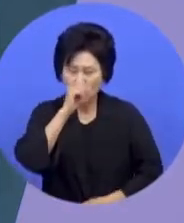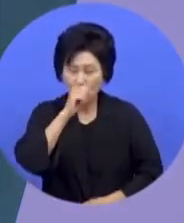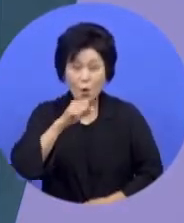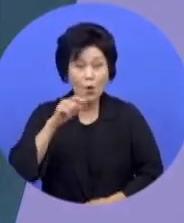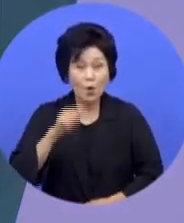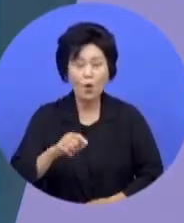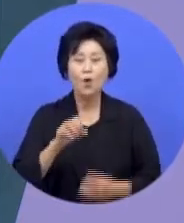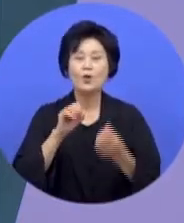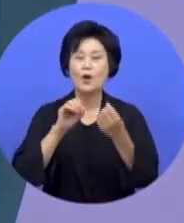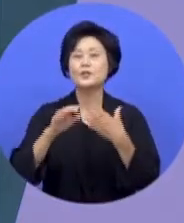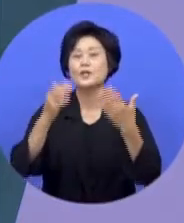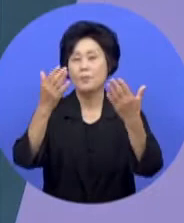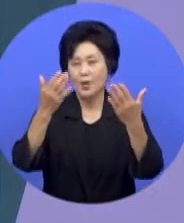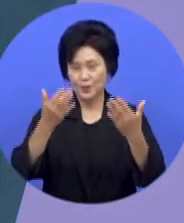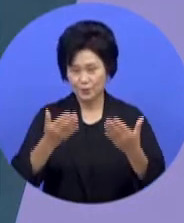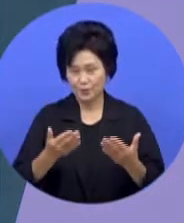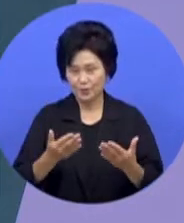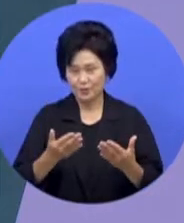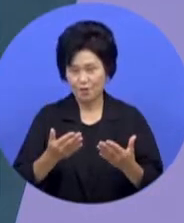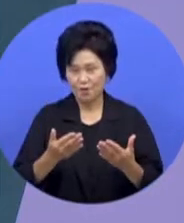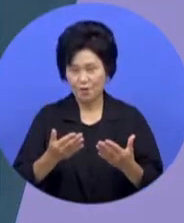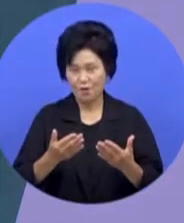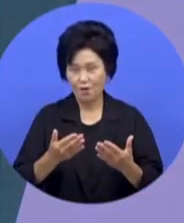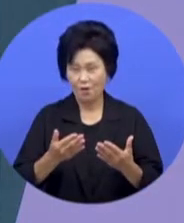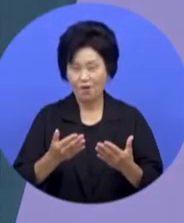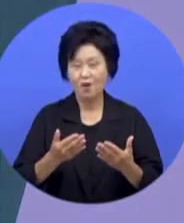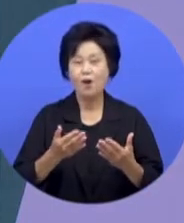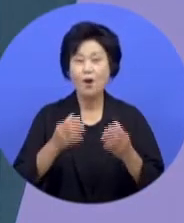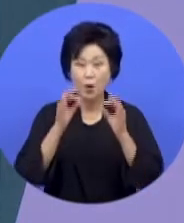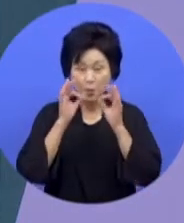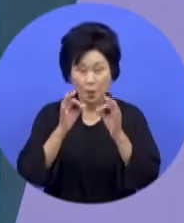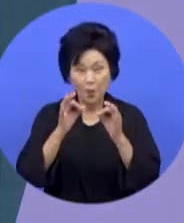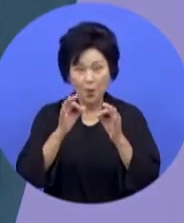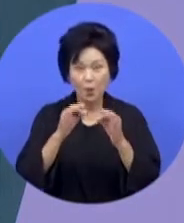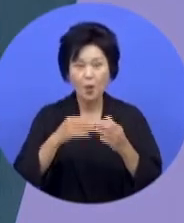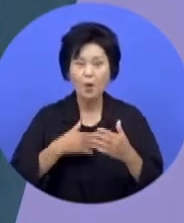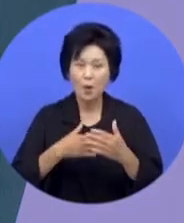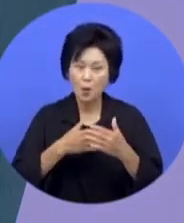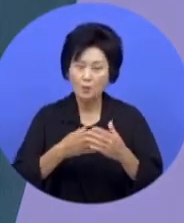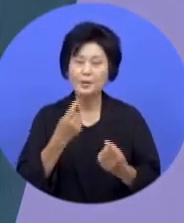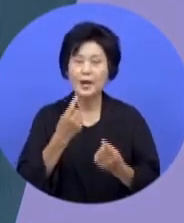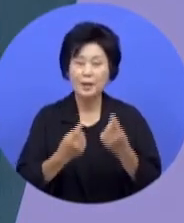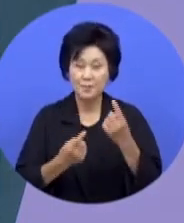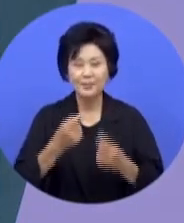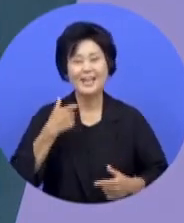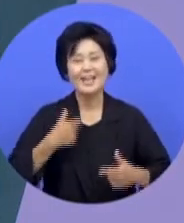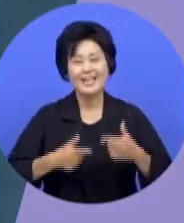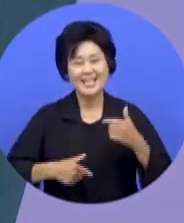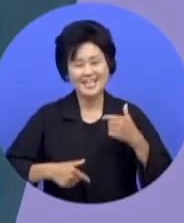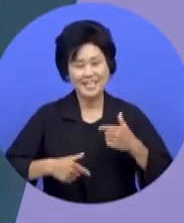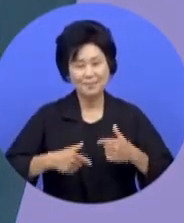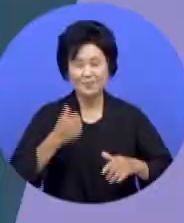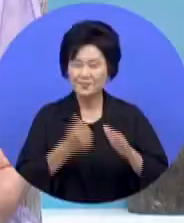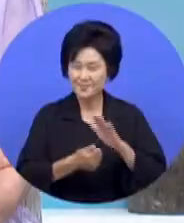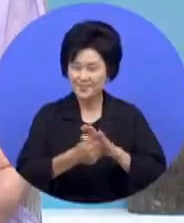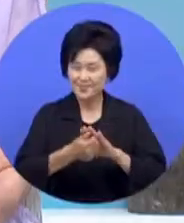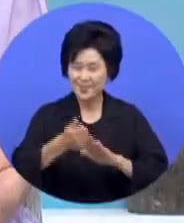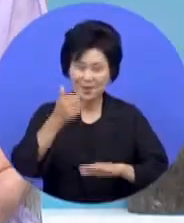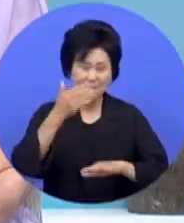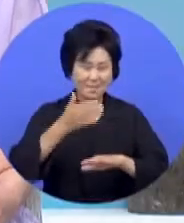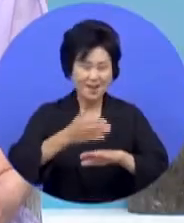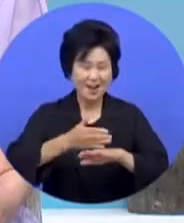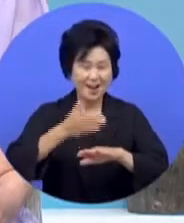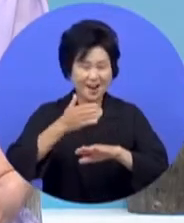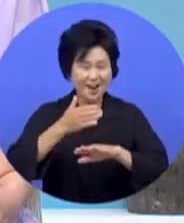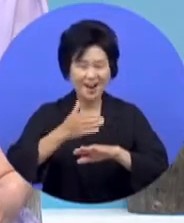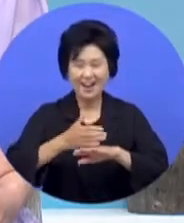경험하면서 이제는 불안과 염려보다는 정말 기쁨과 소망, 감사가 넘치는 시기를 보내고 있습니다. 그러니까 네. 둘 보내고 이제